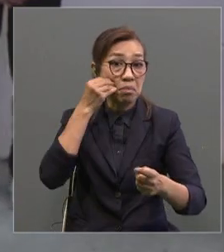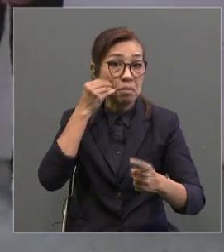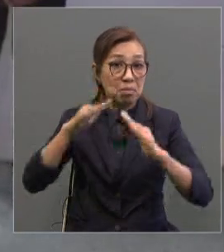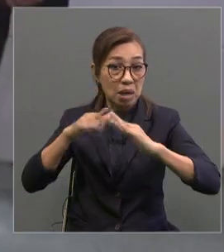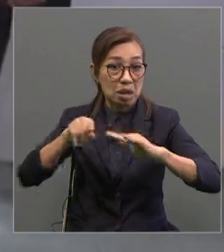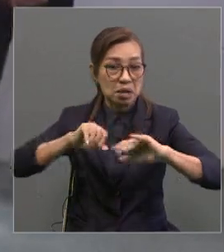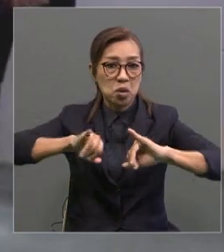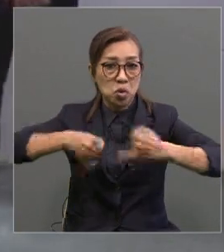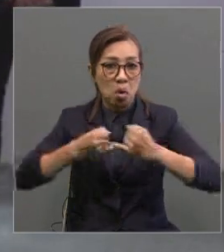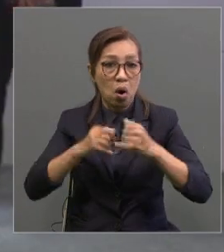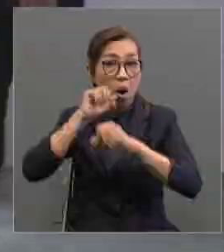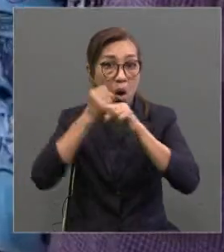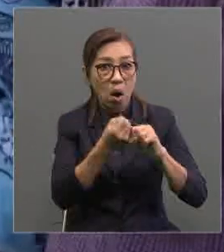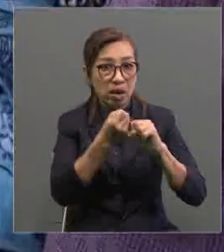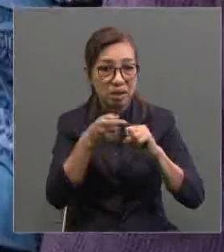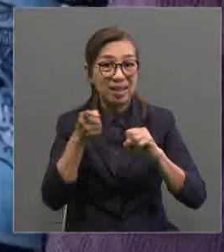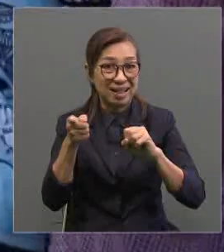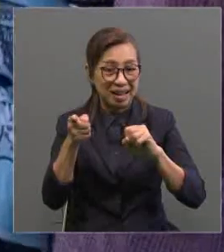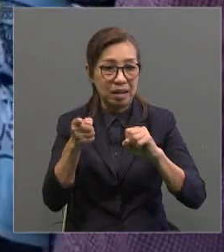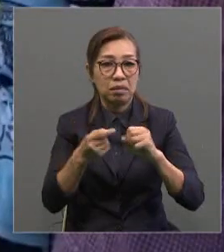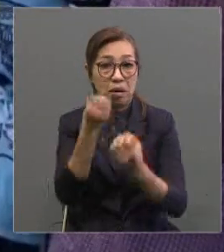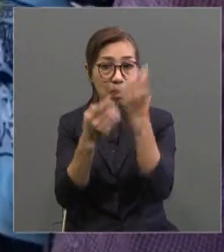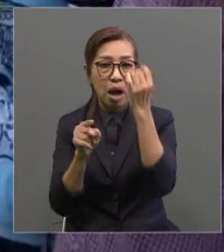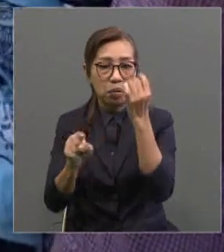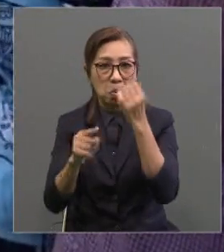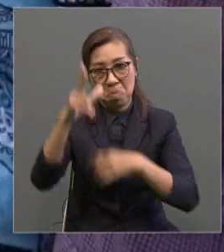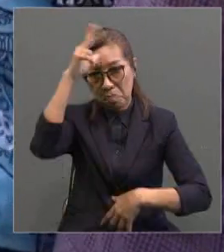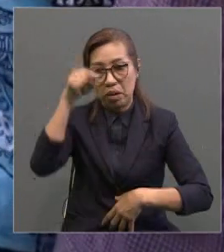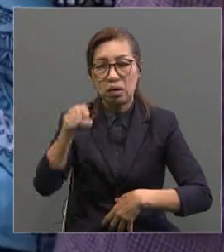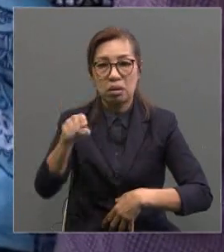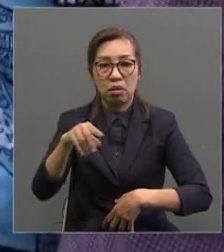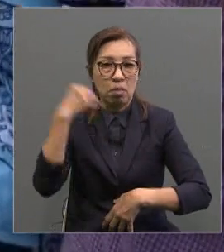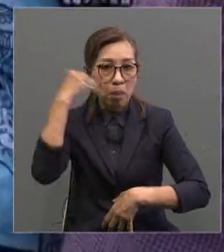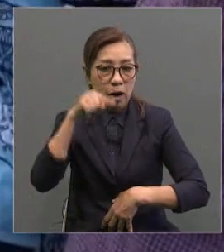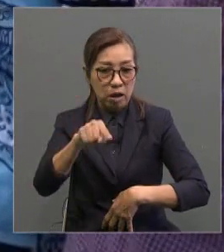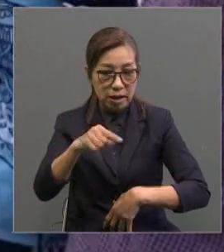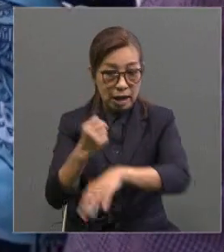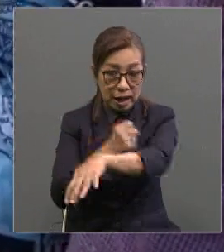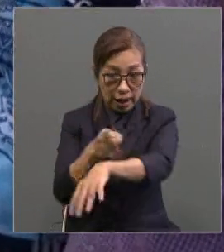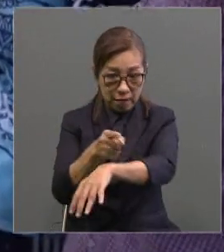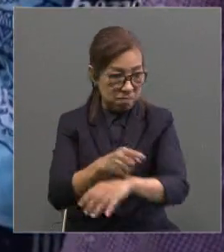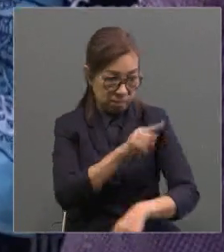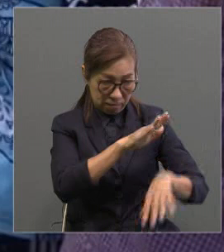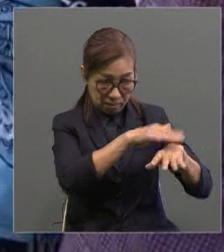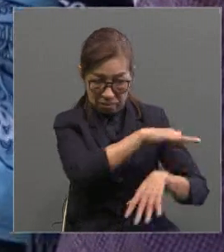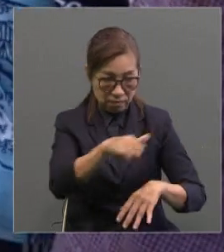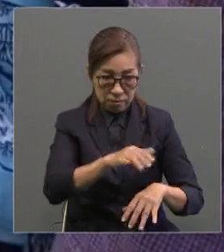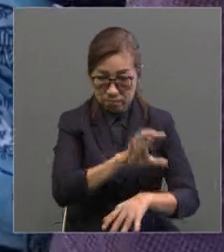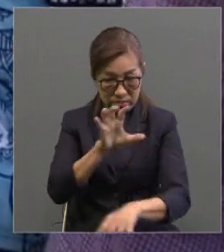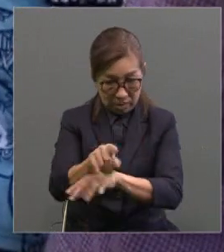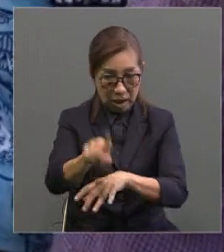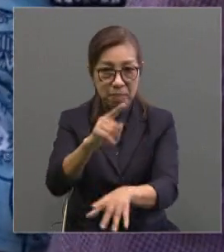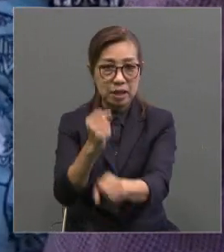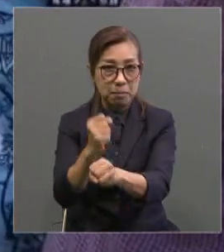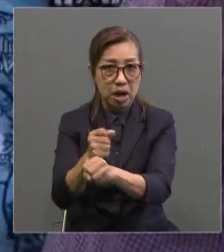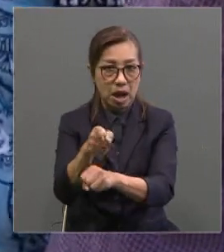ในพื้นที่มีพรรคพวกเป็นจำนวนมากครับและมีพฤติกรรมนำบุคคลอื่นมาข่มขู่แรงงานให้กลัวและเพื่อบังคับให้ทำงาน